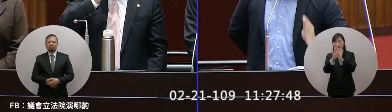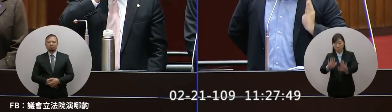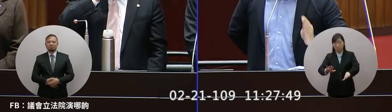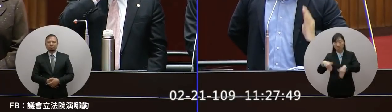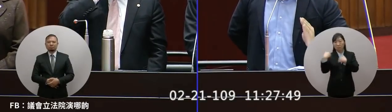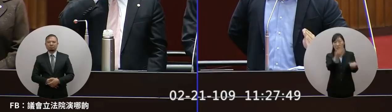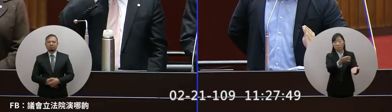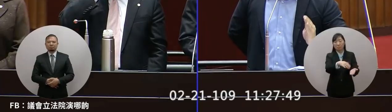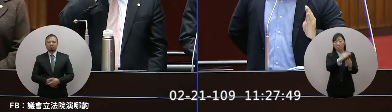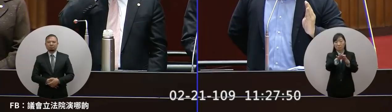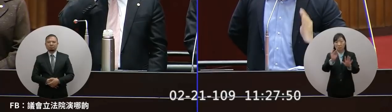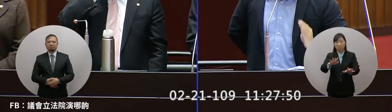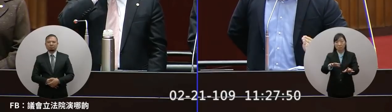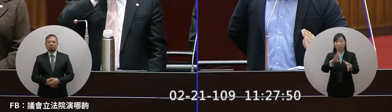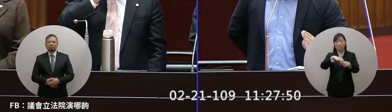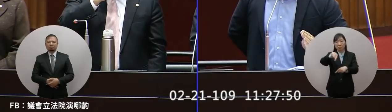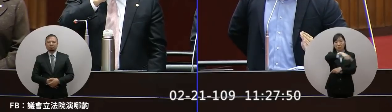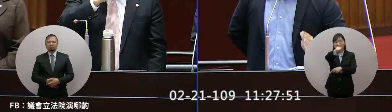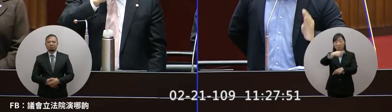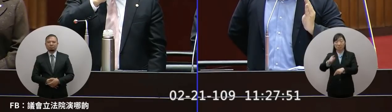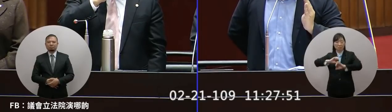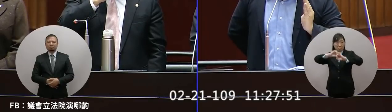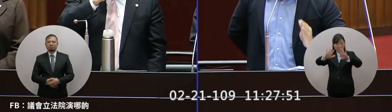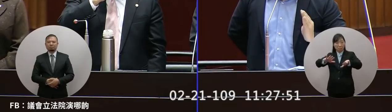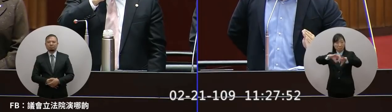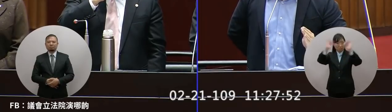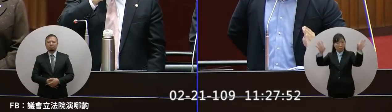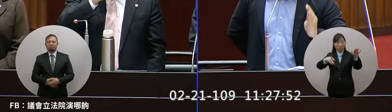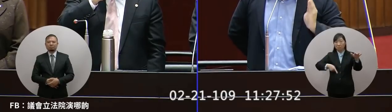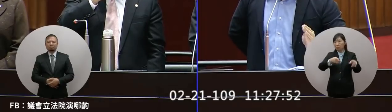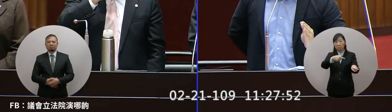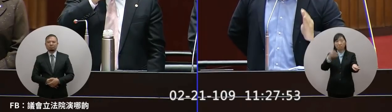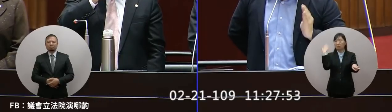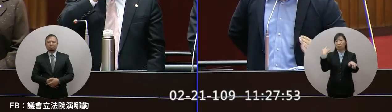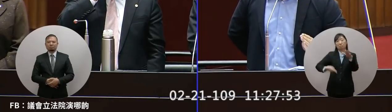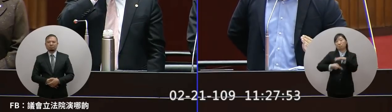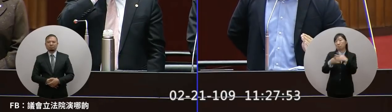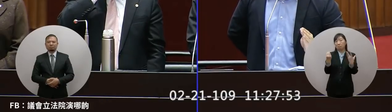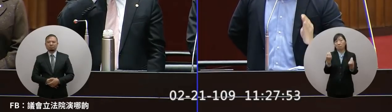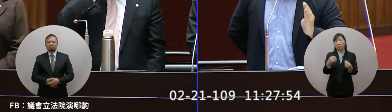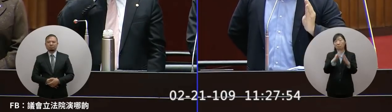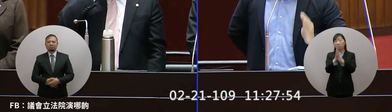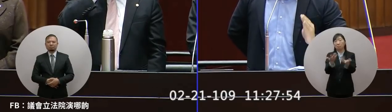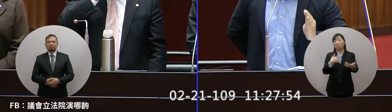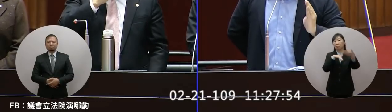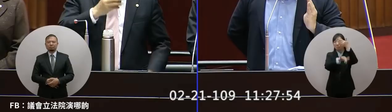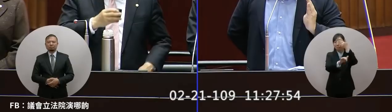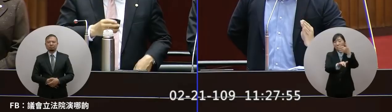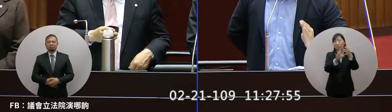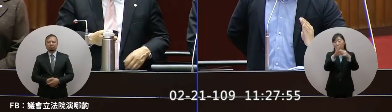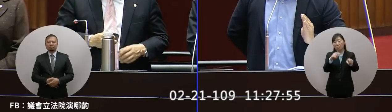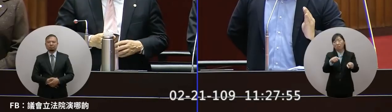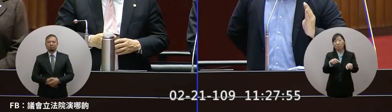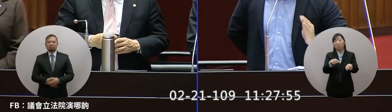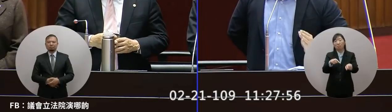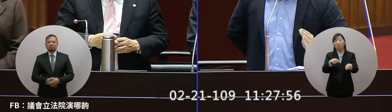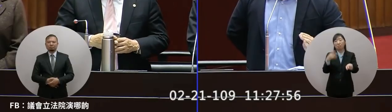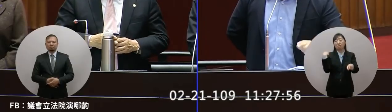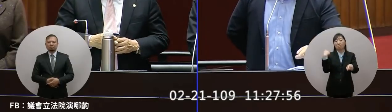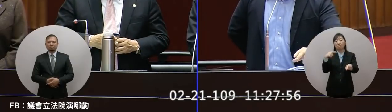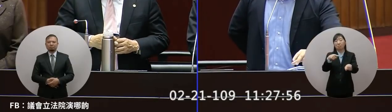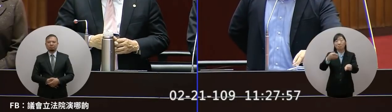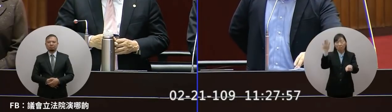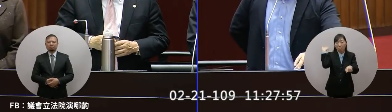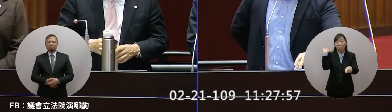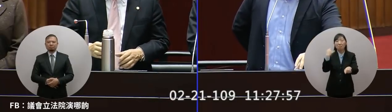些已经被宣告无罪的，然后没收的这个判决也撤销的这一些过去的政治判